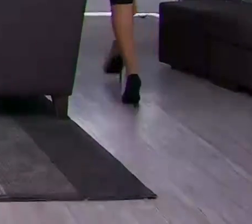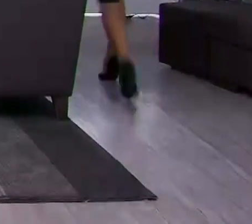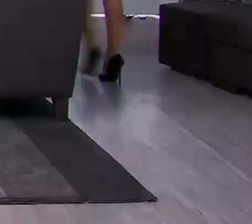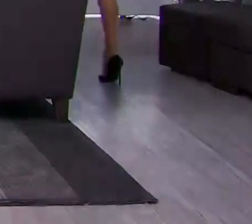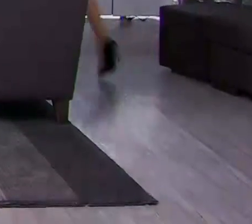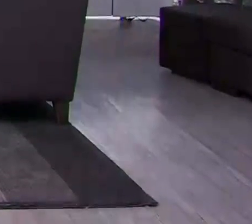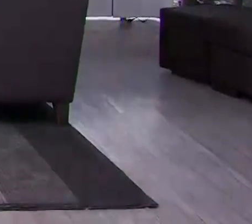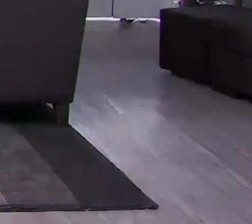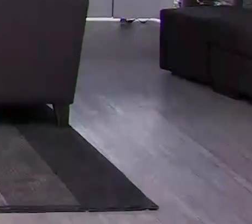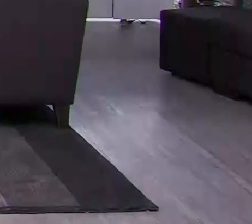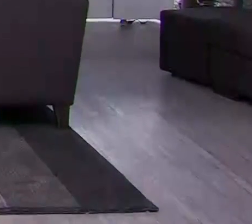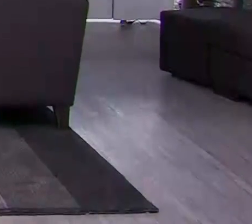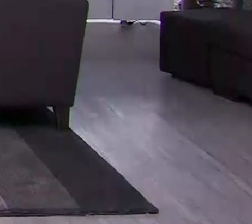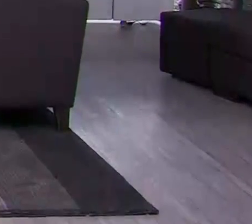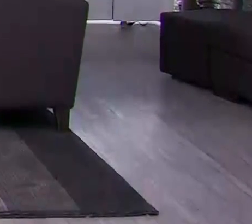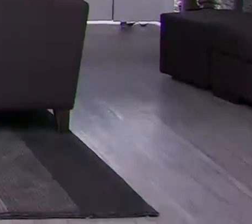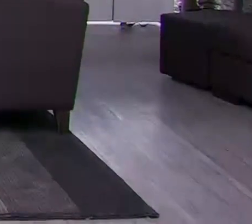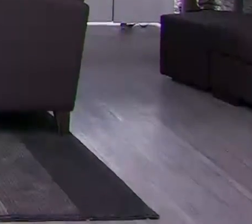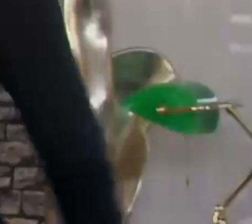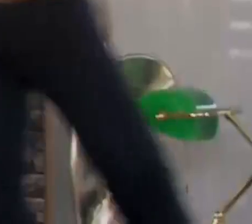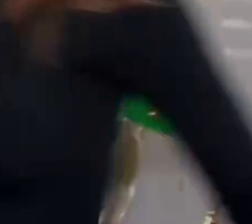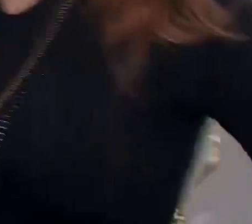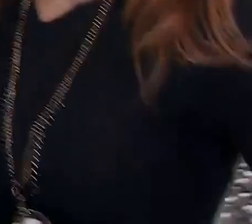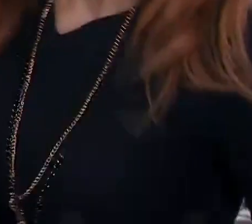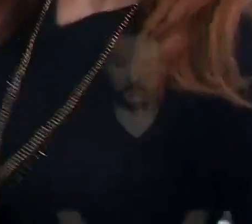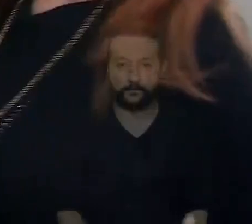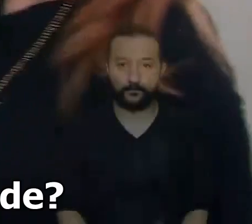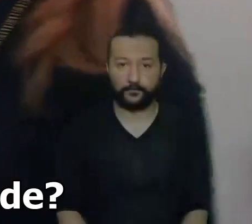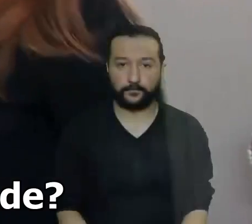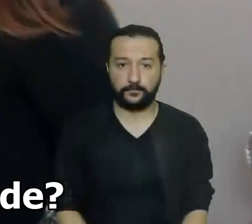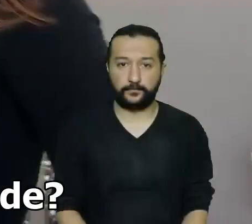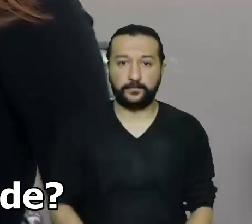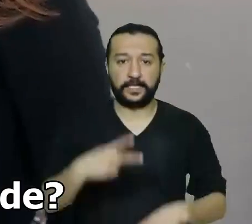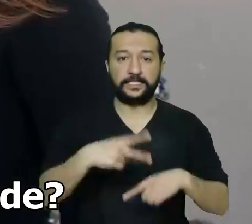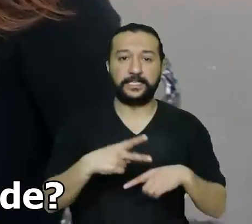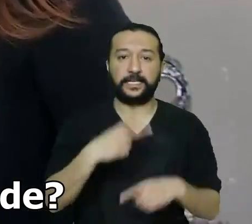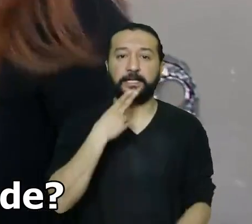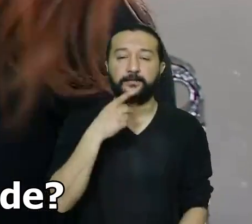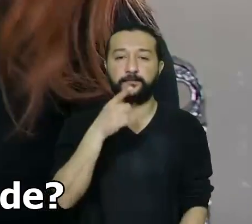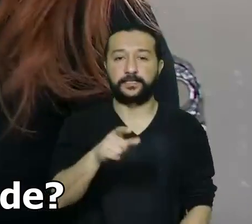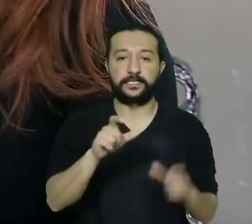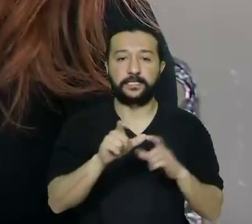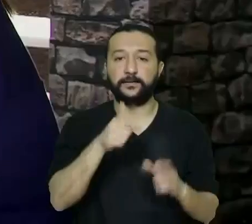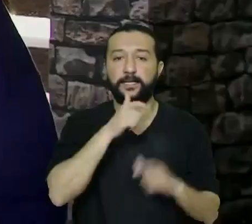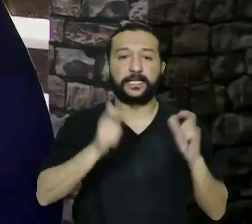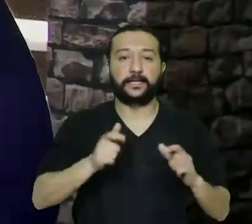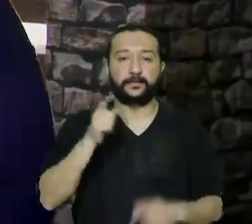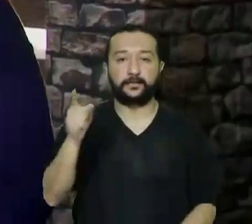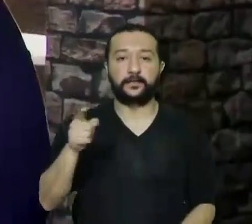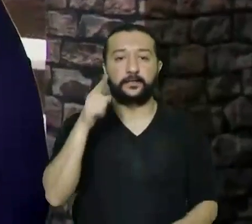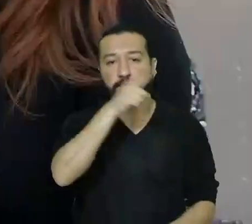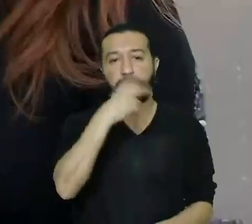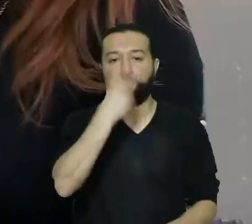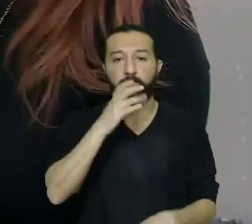Uzun boyu, geniş kalçası, zayıf bedeni, sivri topuk ayakkabıları var. Masaya oturdu. Zehra Hanım, Sarp Bey nerede?